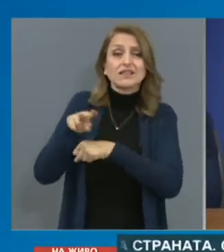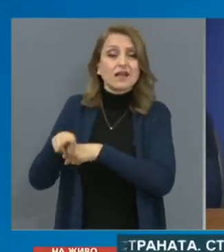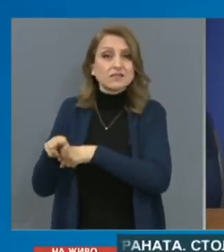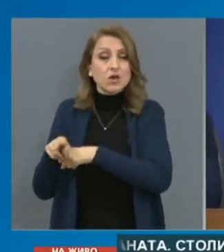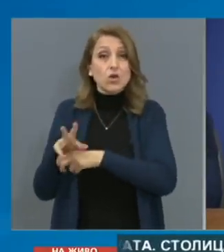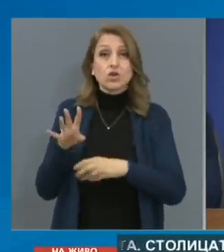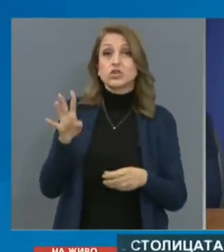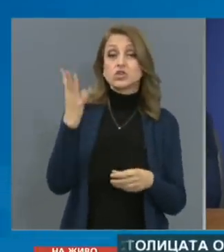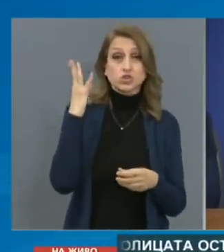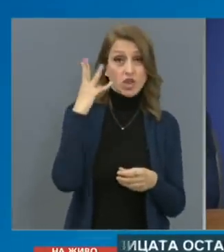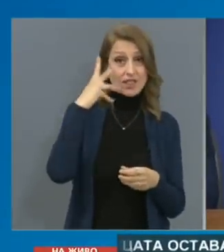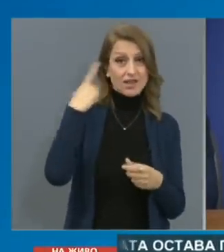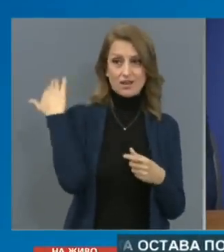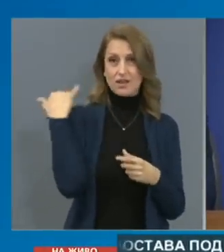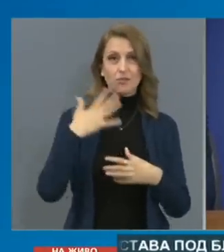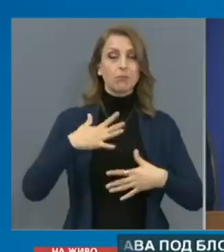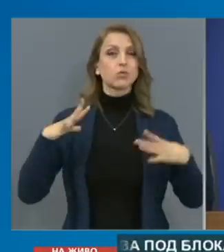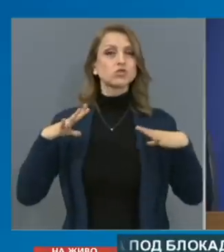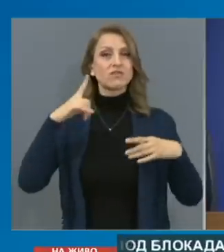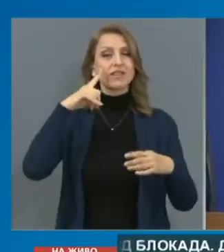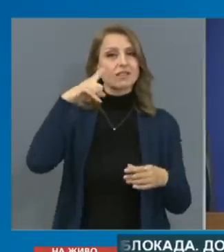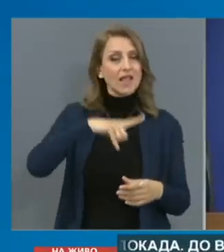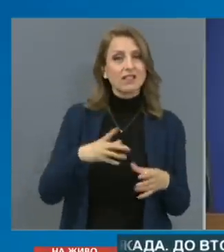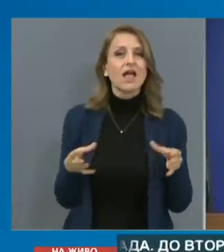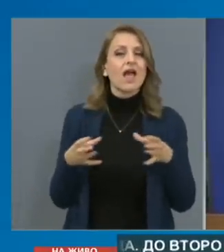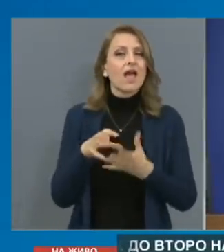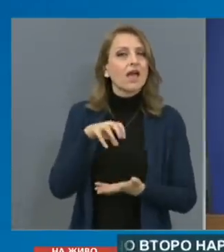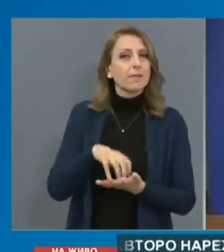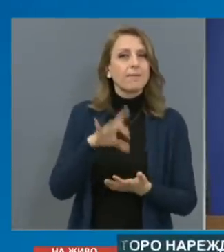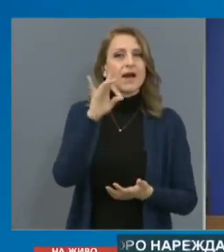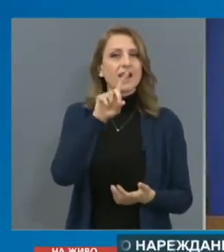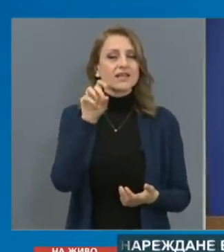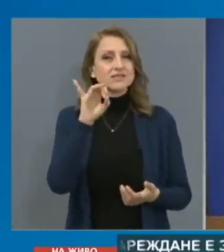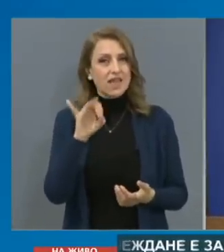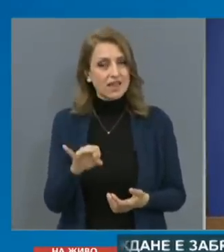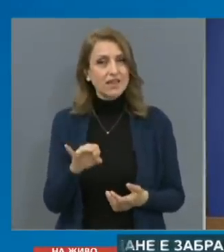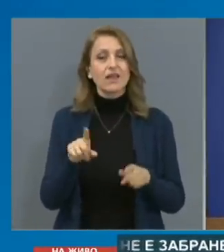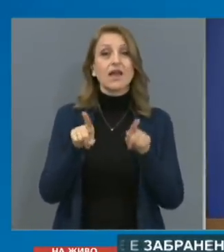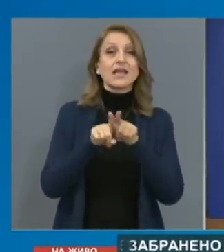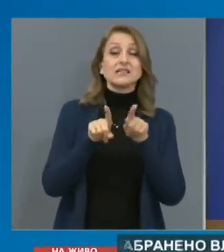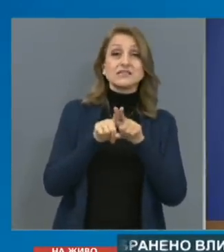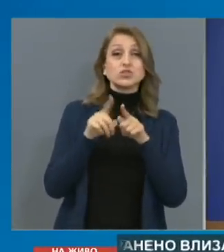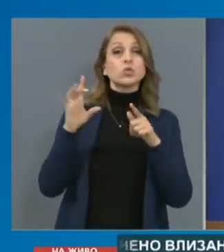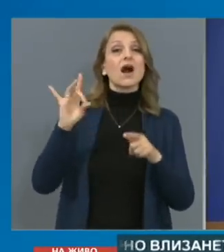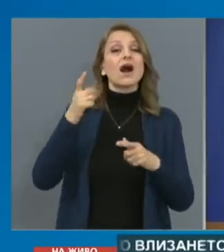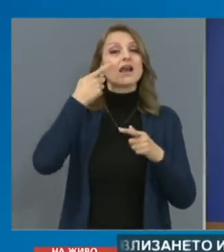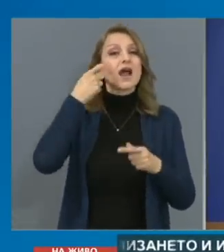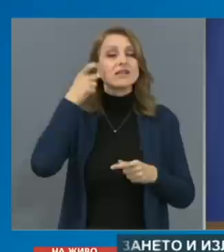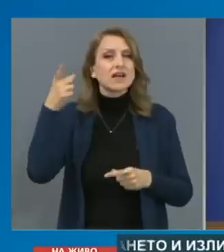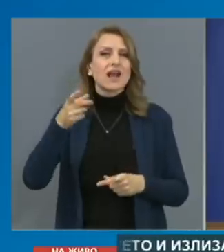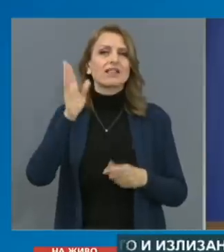и четирите почивни дни, включително и днеска, екипи както на столична РЗИ, така и на РЗИ-тата в Разград, Габрово,